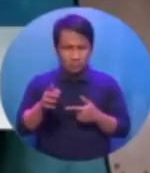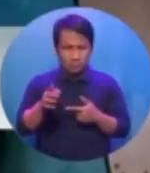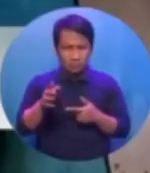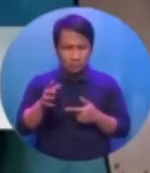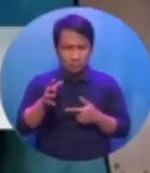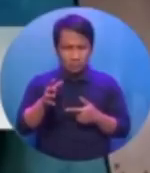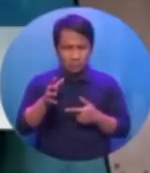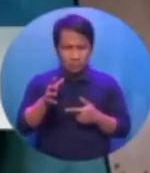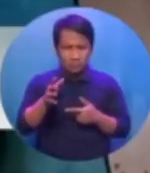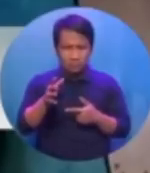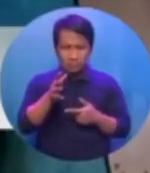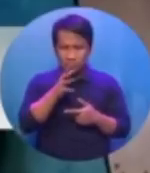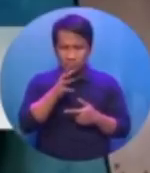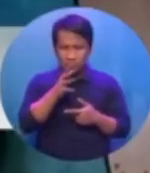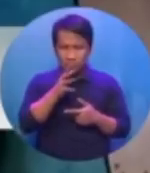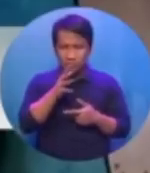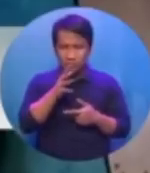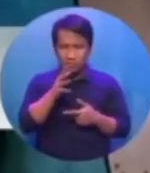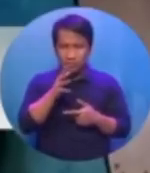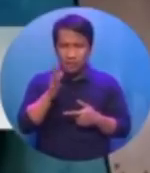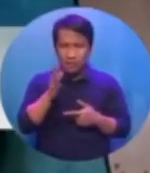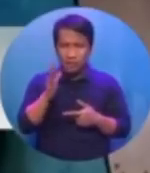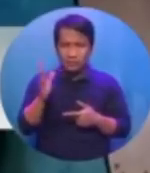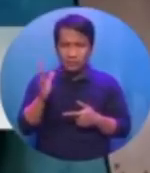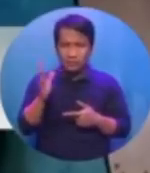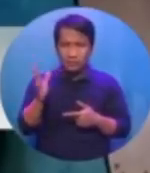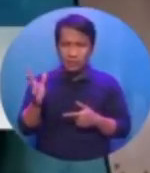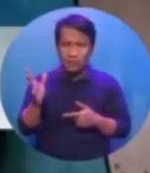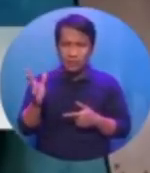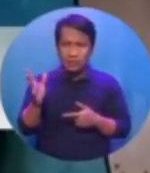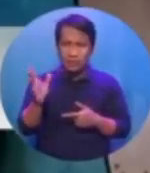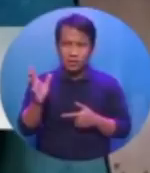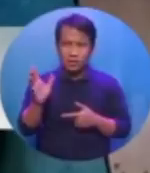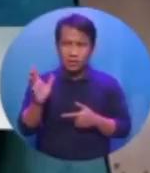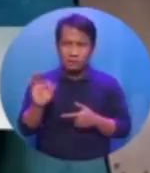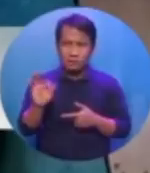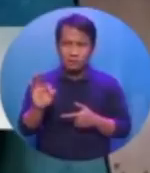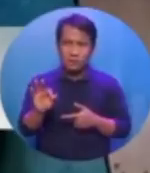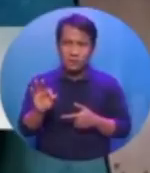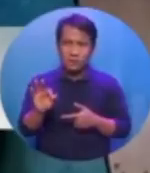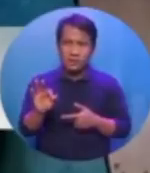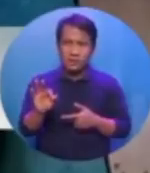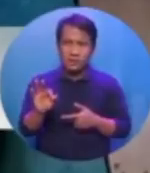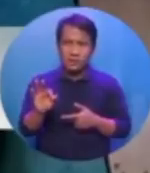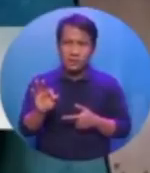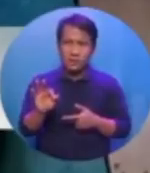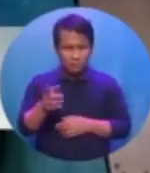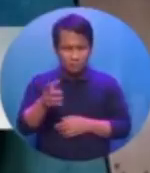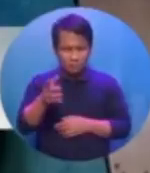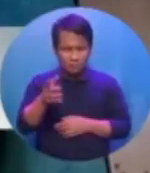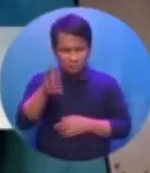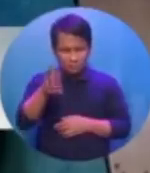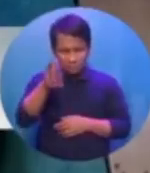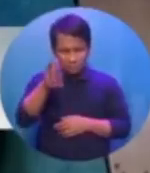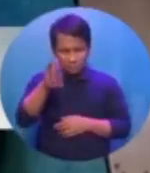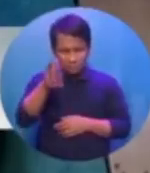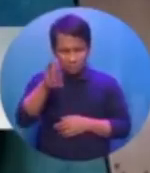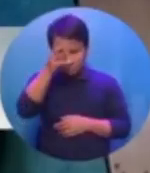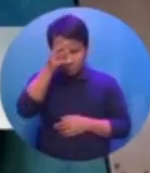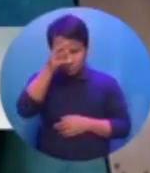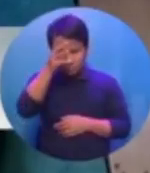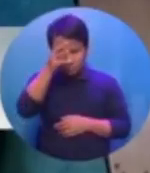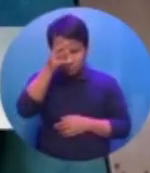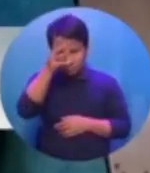yun niya. Bisag ako ko niya magkuha. Iyak kong panumbagon. No, sir. So kung sinong gustong kukuha, niya. Kung sinong